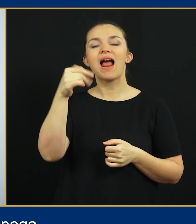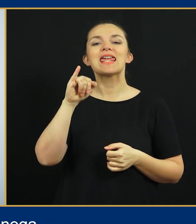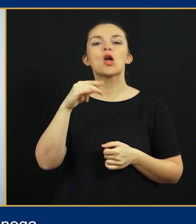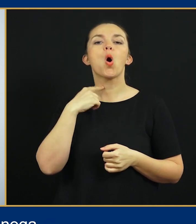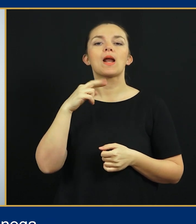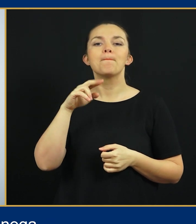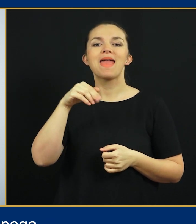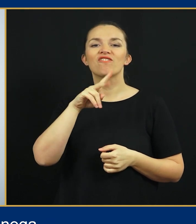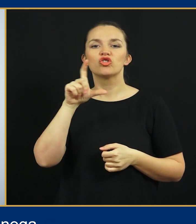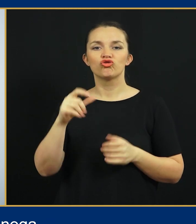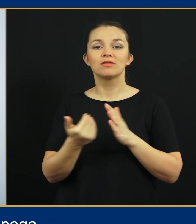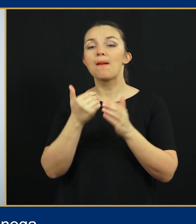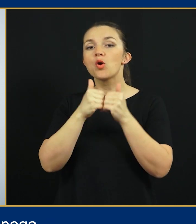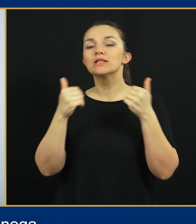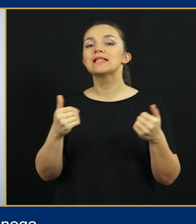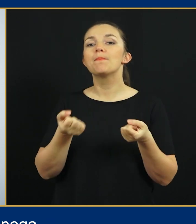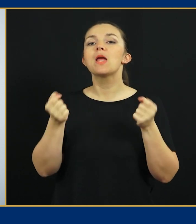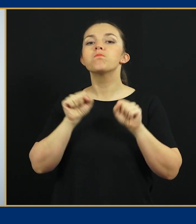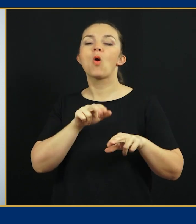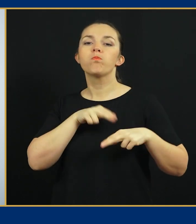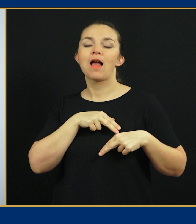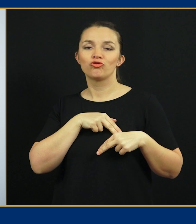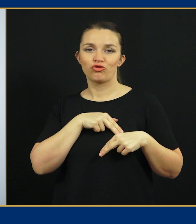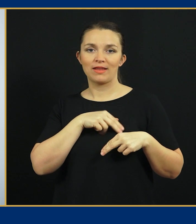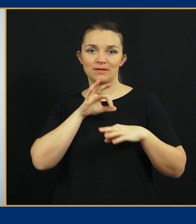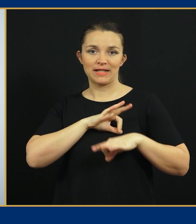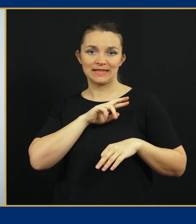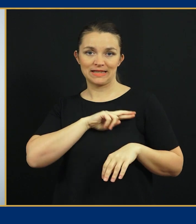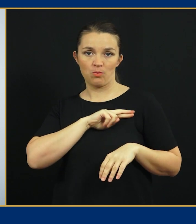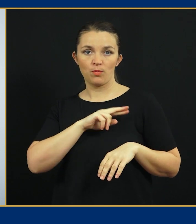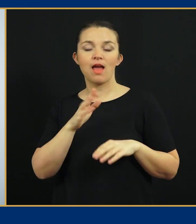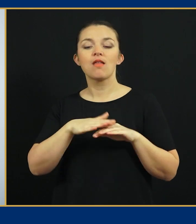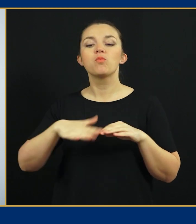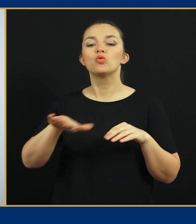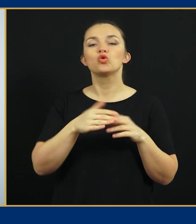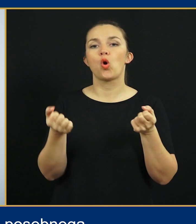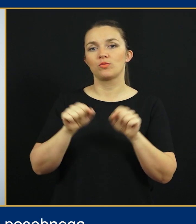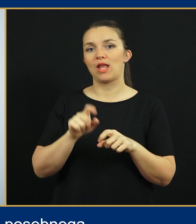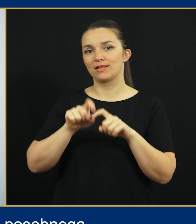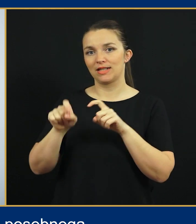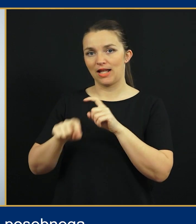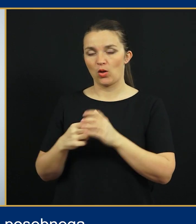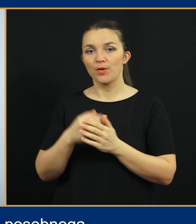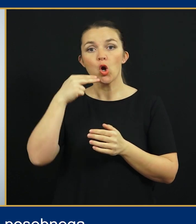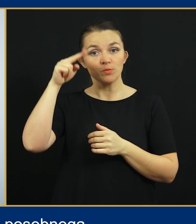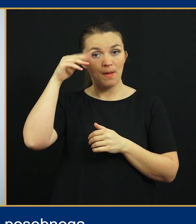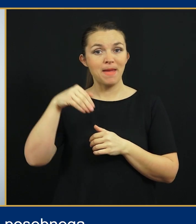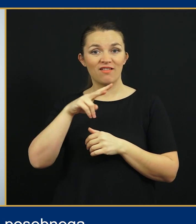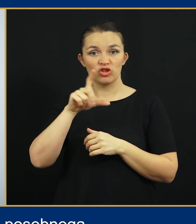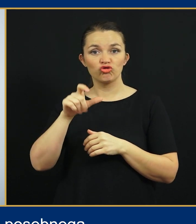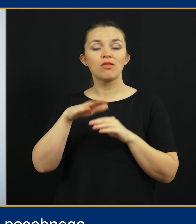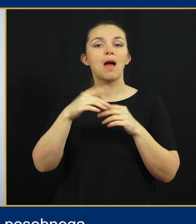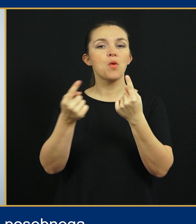za posebnega pooblaščenca predsednice republike na področju gospodarskih zadev. Gospod Mervič bo na položaju